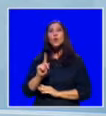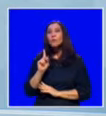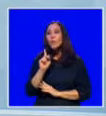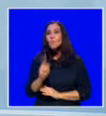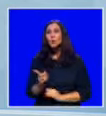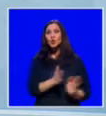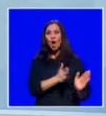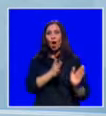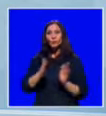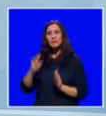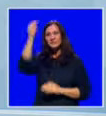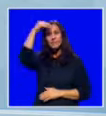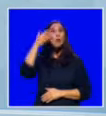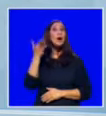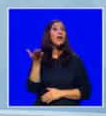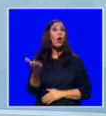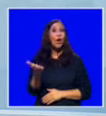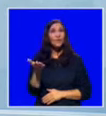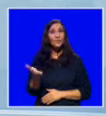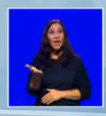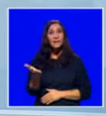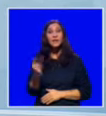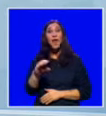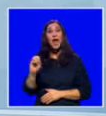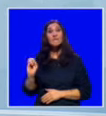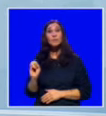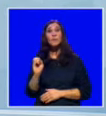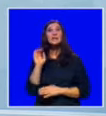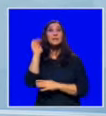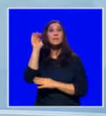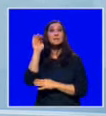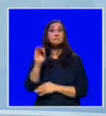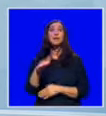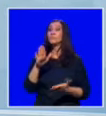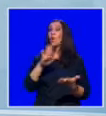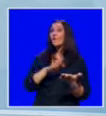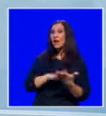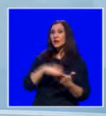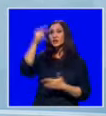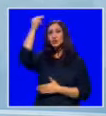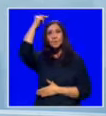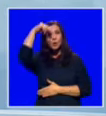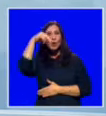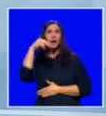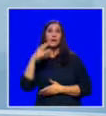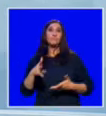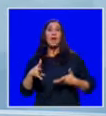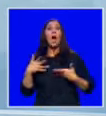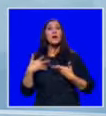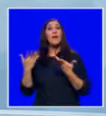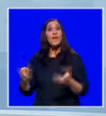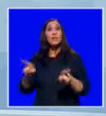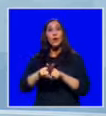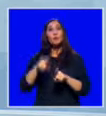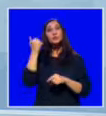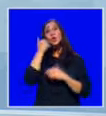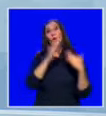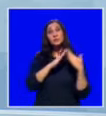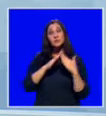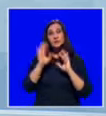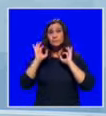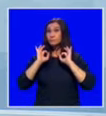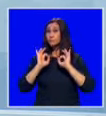да отмества България от нейната европейска перспектива и от факта, че България е радетел както за